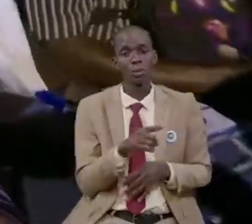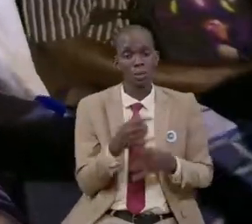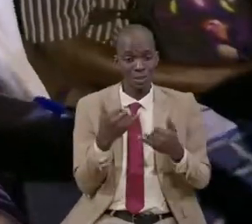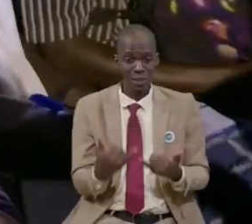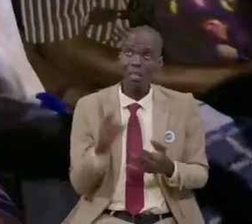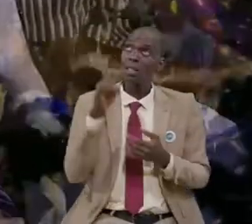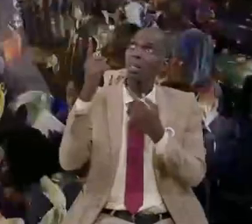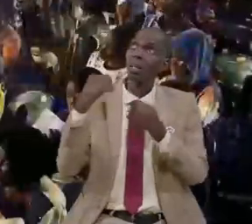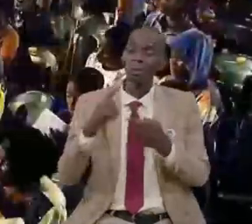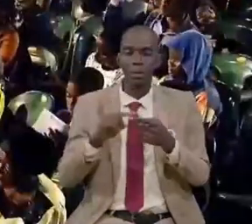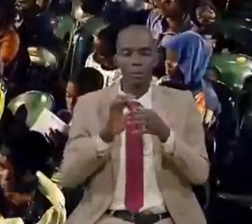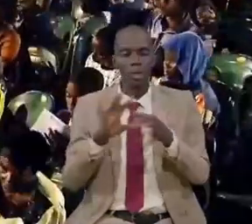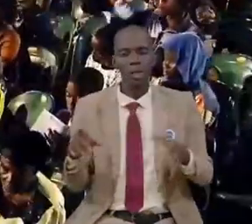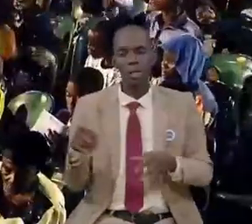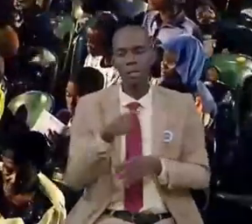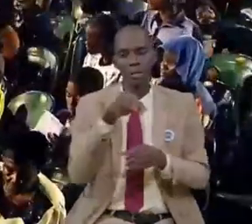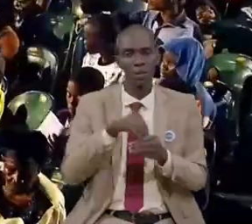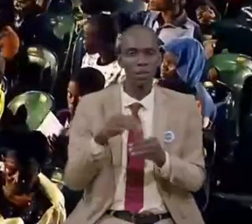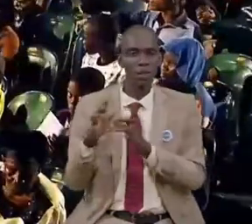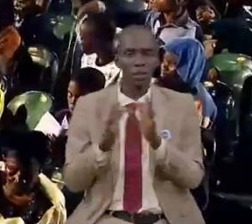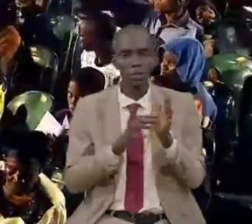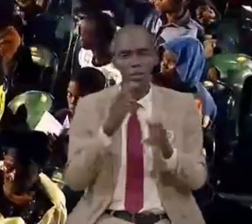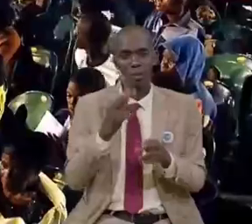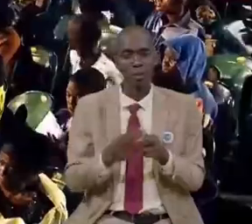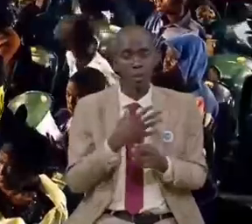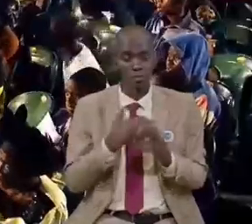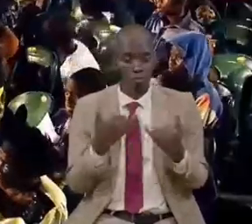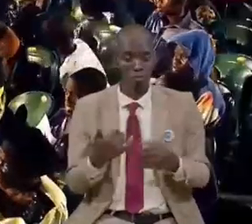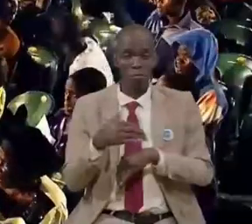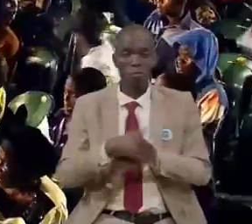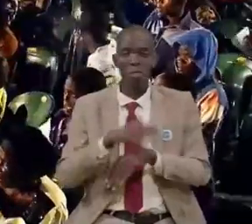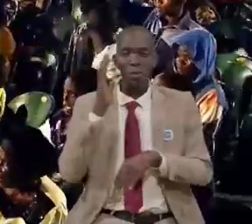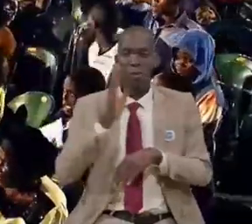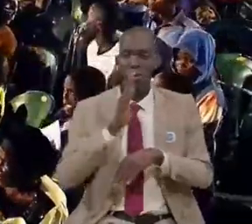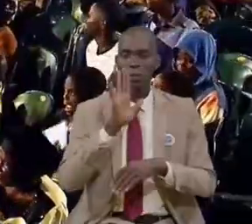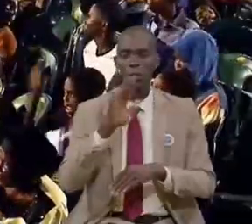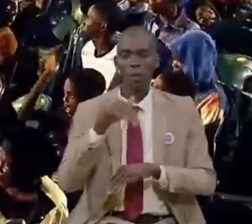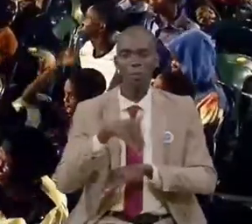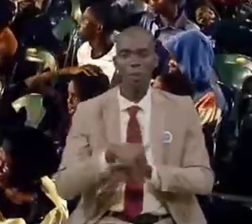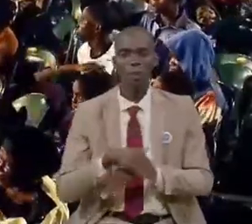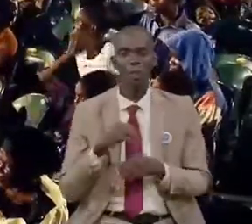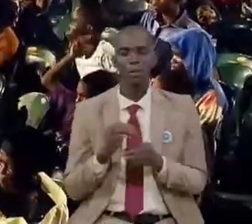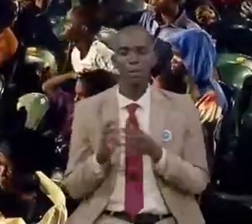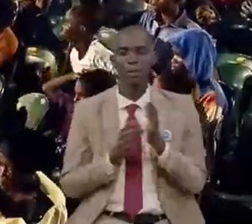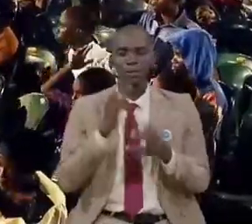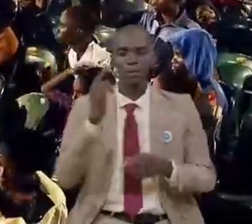délier. Ce soir, ce sera votre soirée au nom de Jésus-Christ.